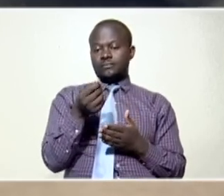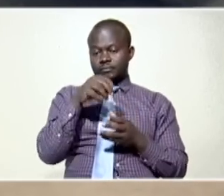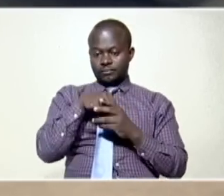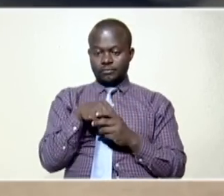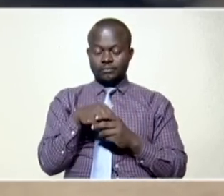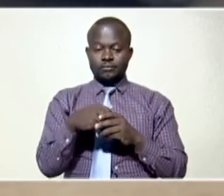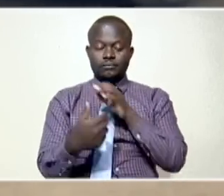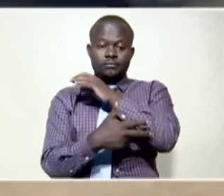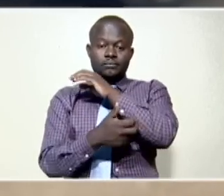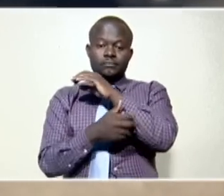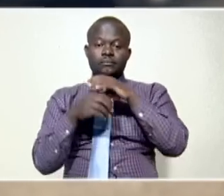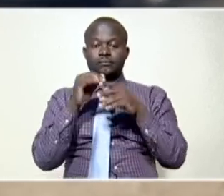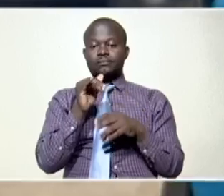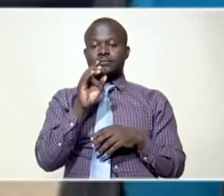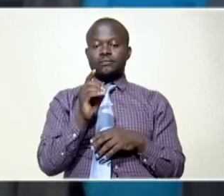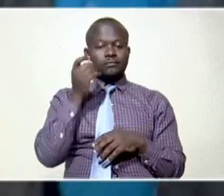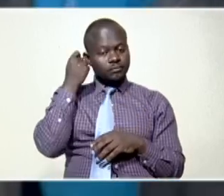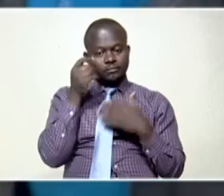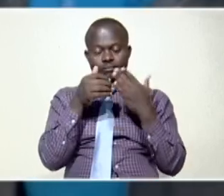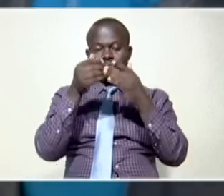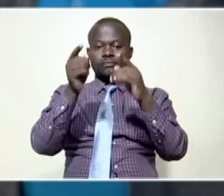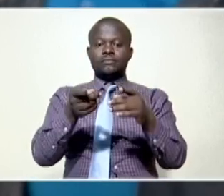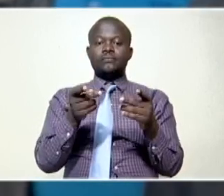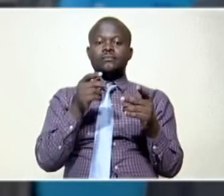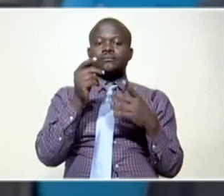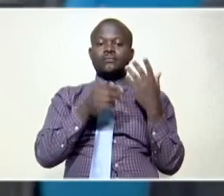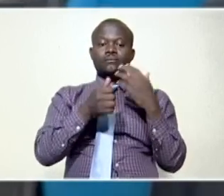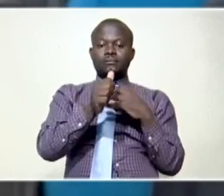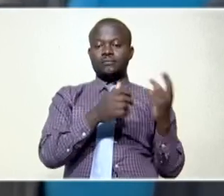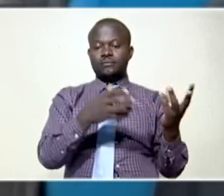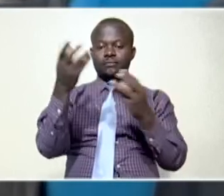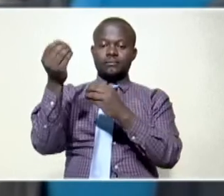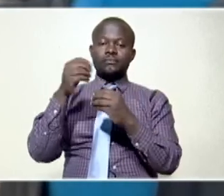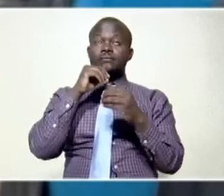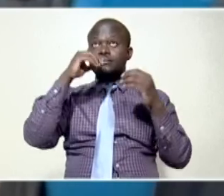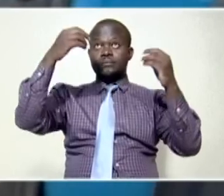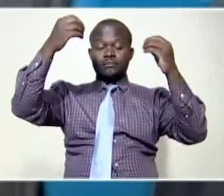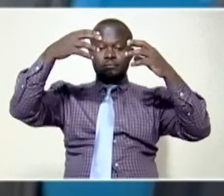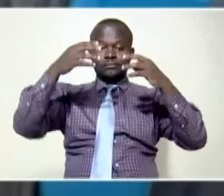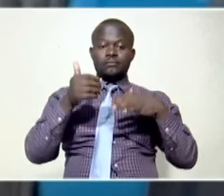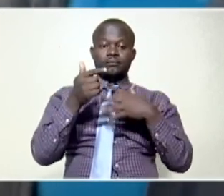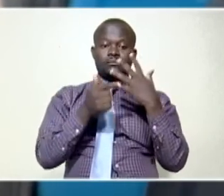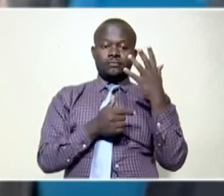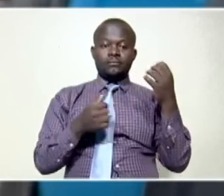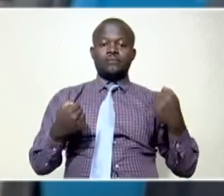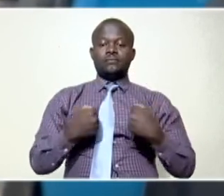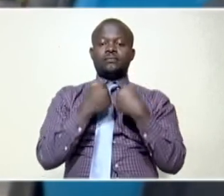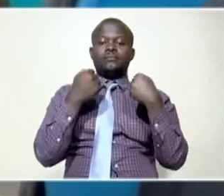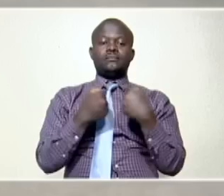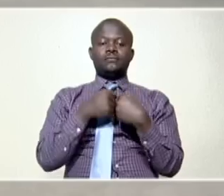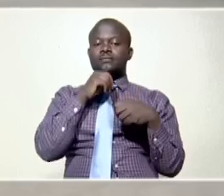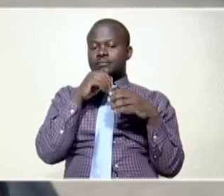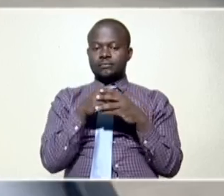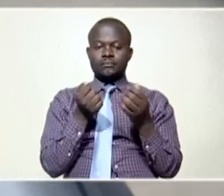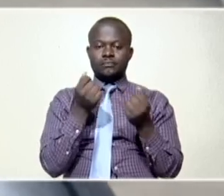nk'amafaranga akaba arayijyanye n'imirangamuntu byagera hirya agasanga ibintu bye babijyanye itara ryari ritari kwaka, iyo nayo ni nk'impanuka. Burya ntabwo impanuka ari ukugusha imodoka